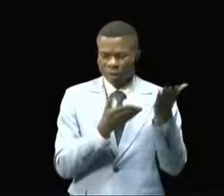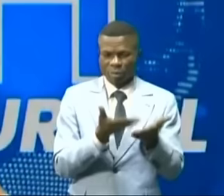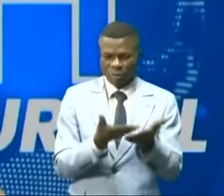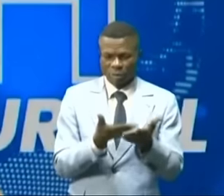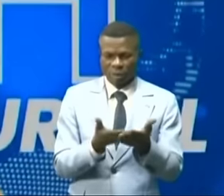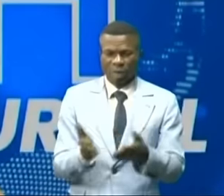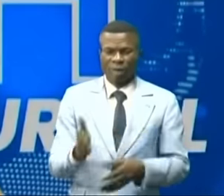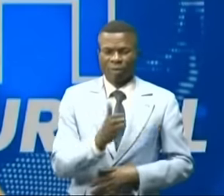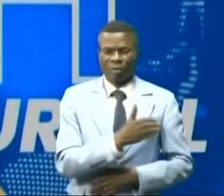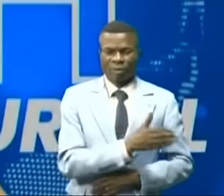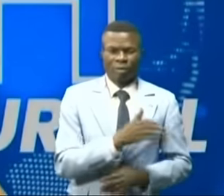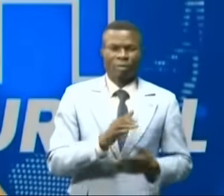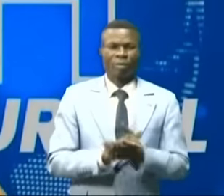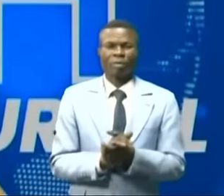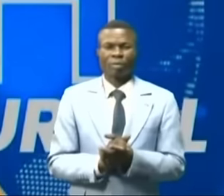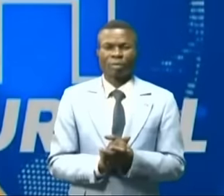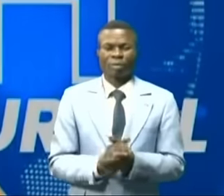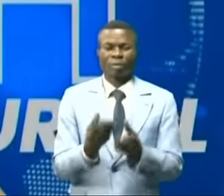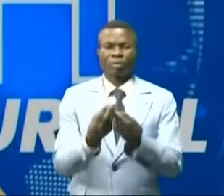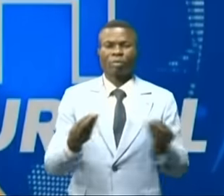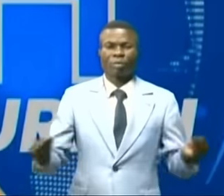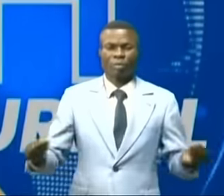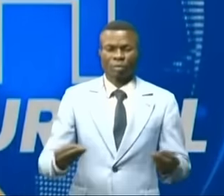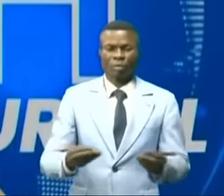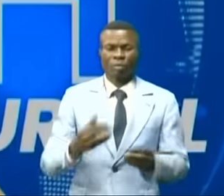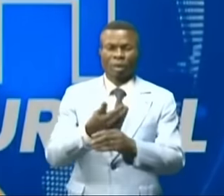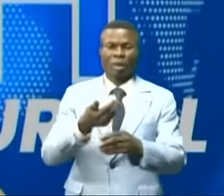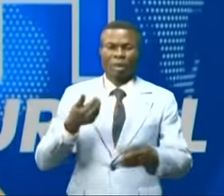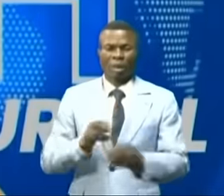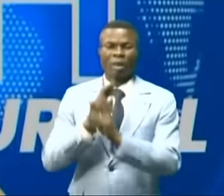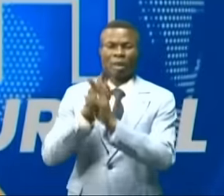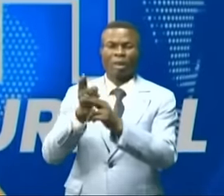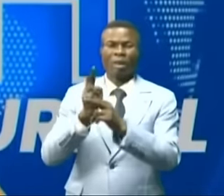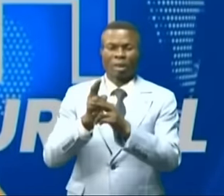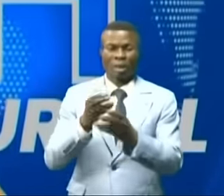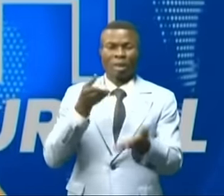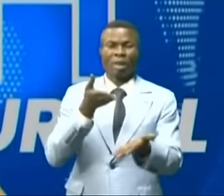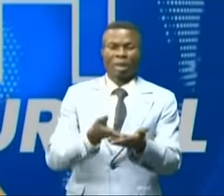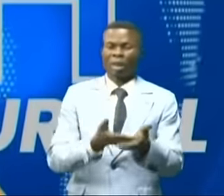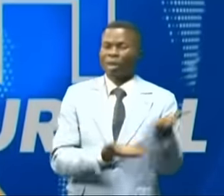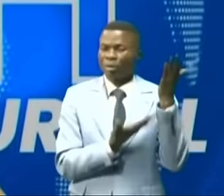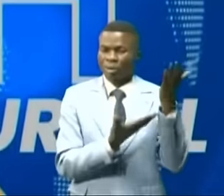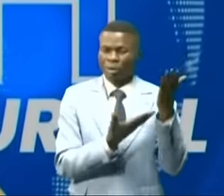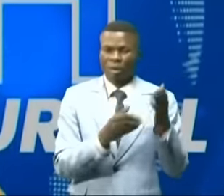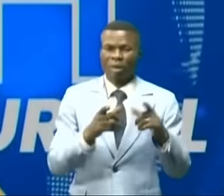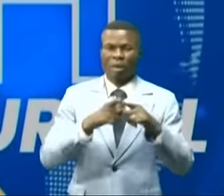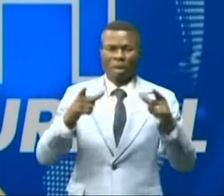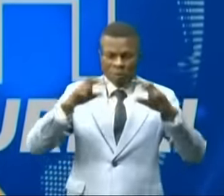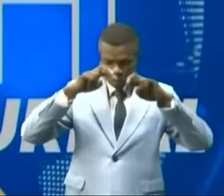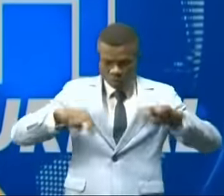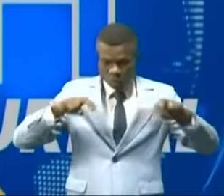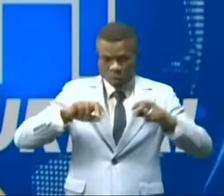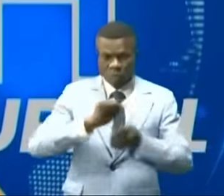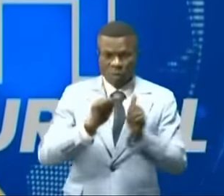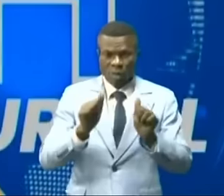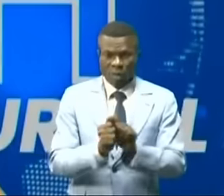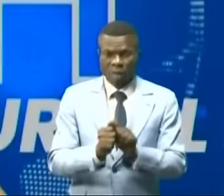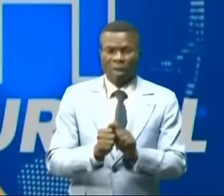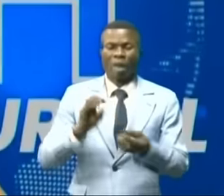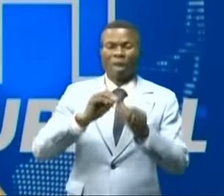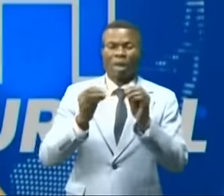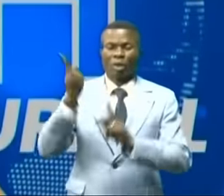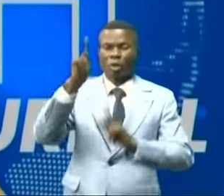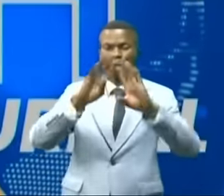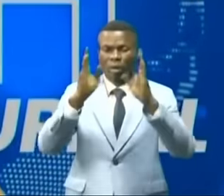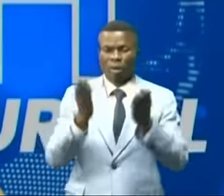Kinshasa. Les résultats préliminaires du rapport des indicateurs clés de la grande enquête sur la démographie et